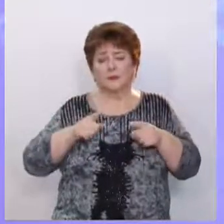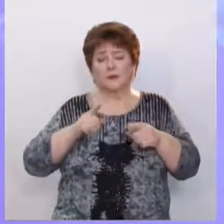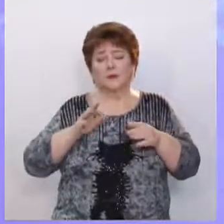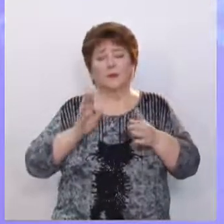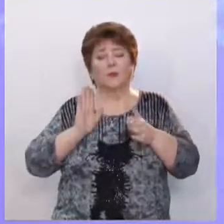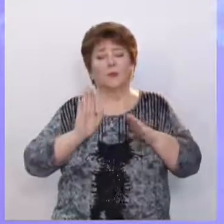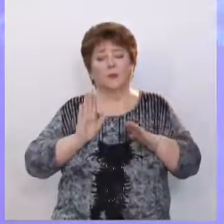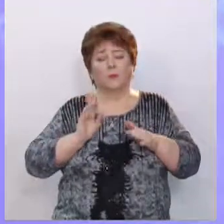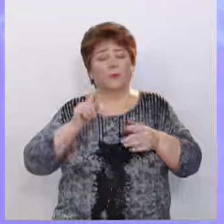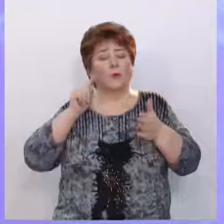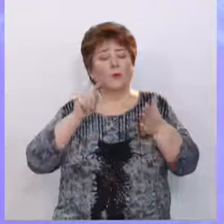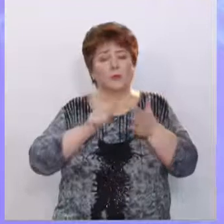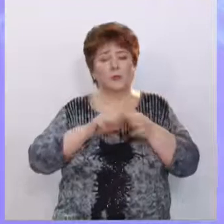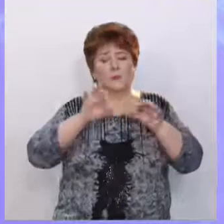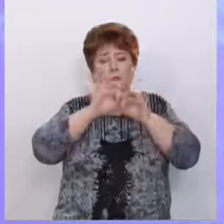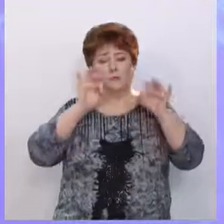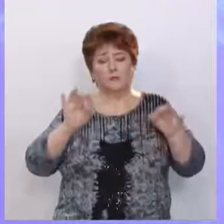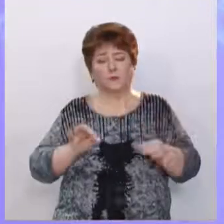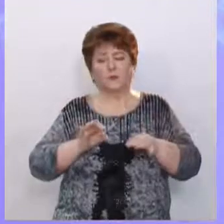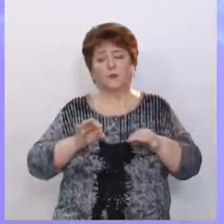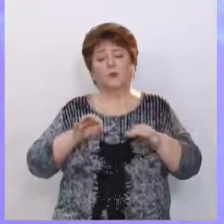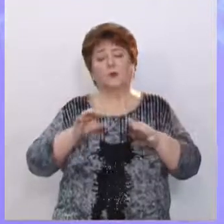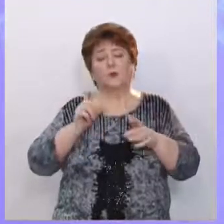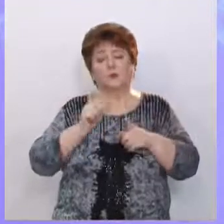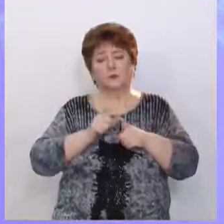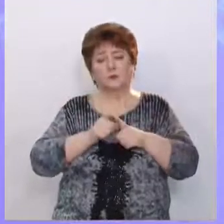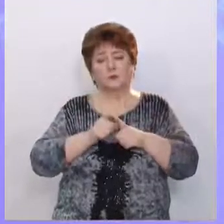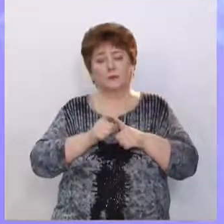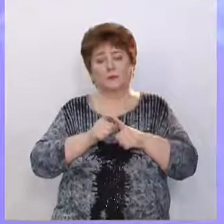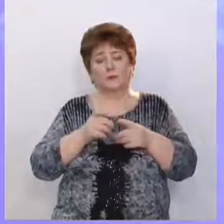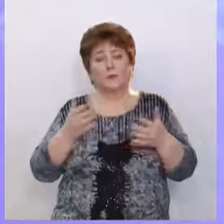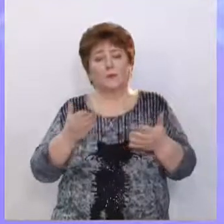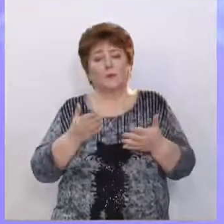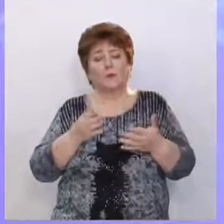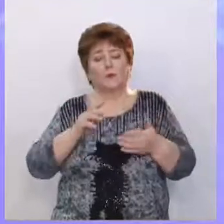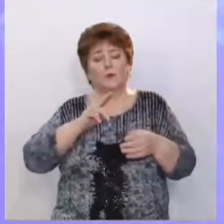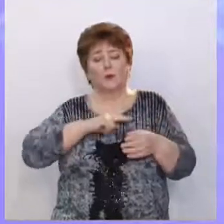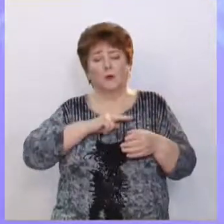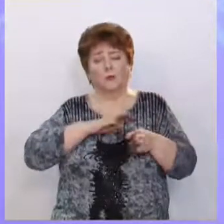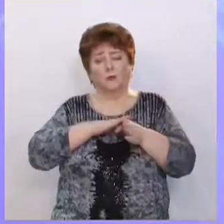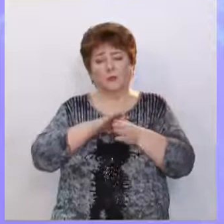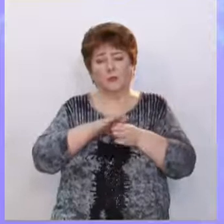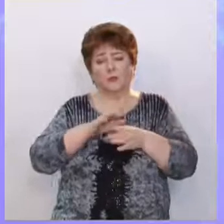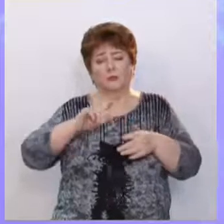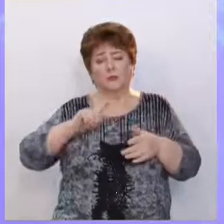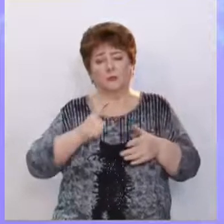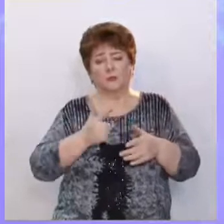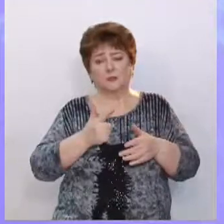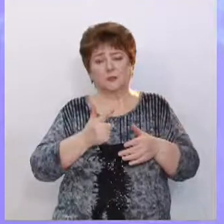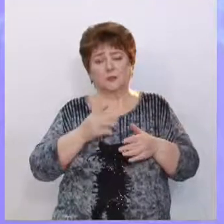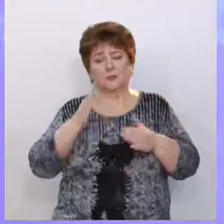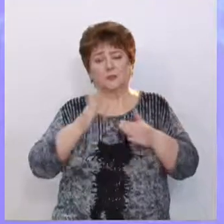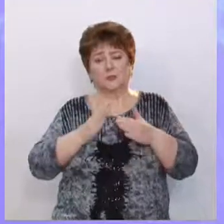лишь указывает на форму слова. Такую работу выполняет мягкий знак